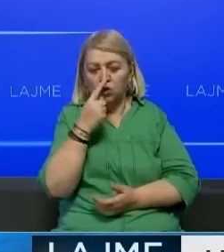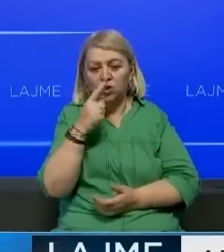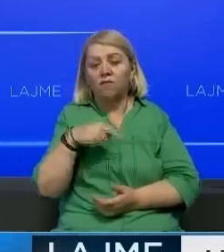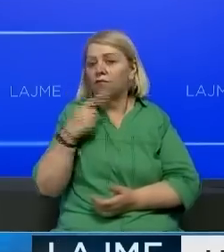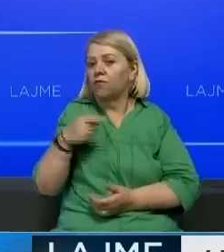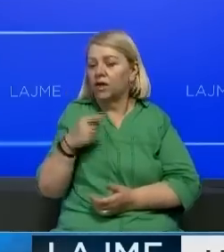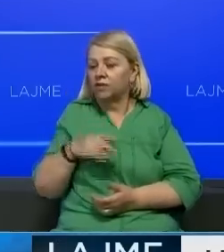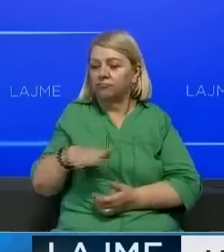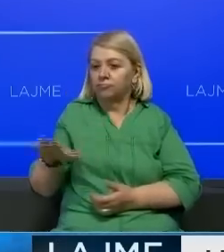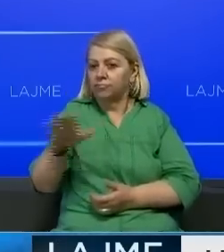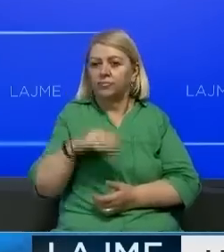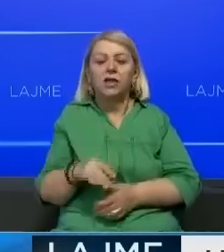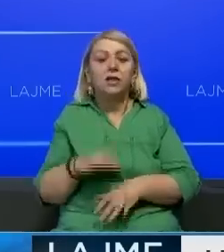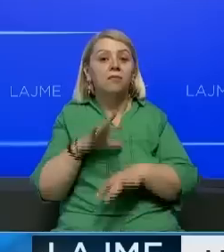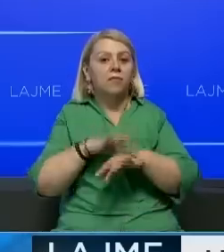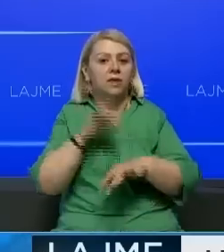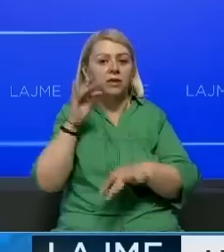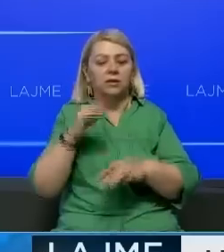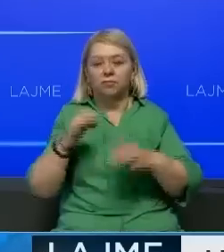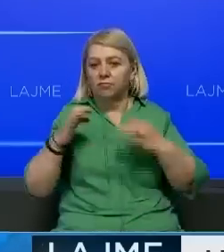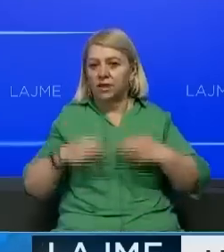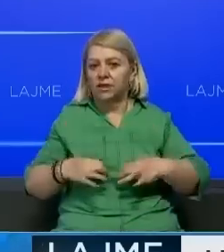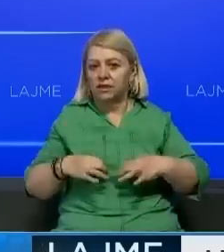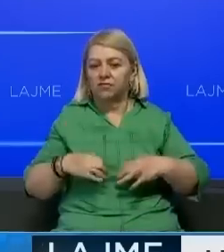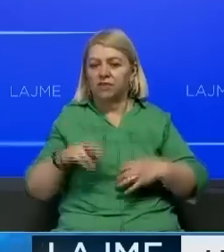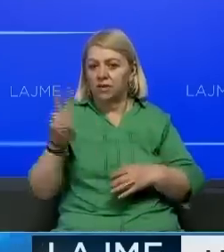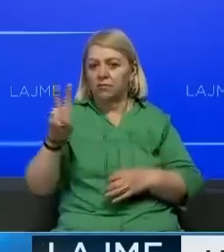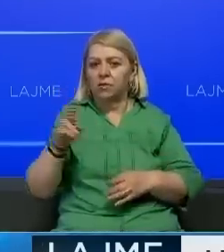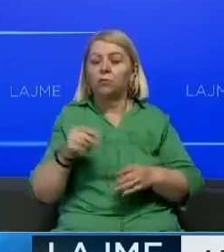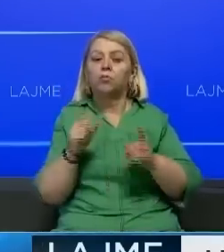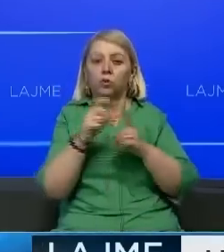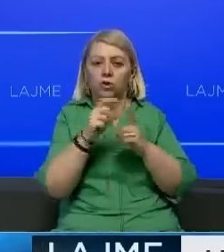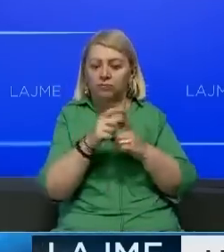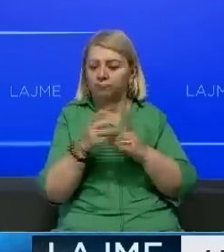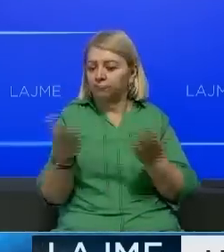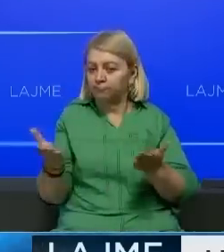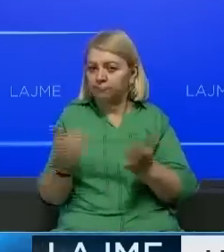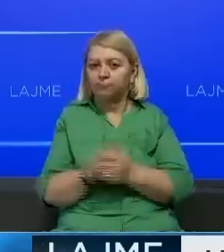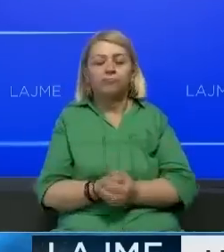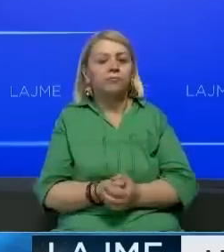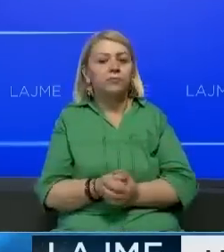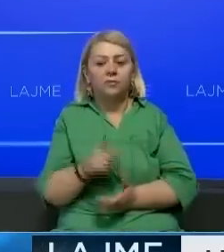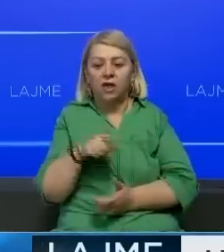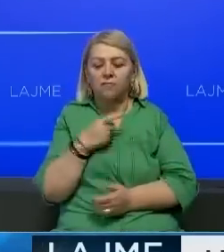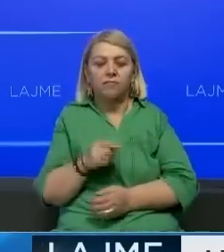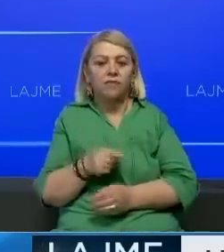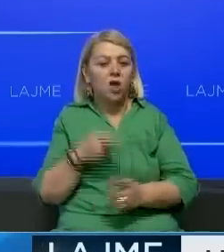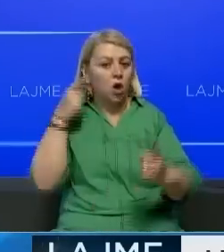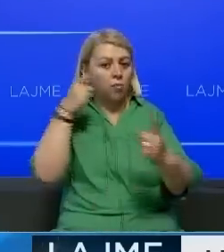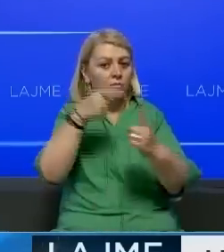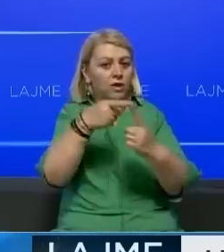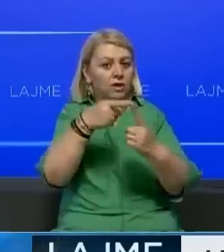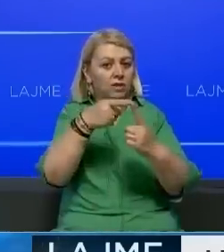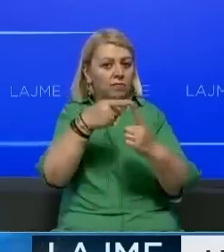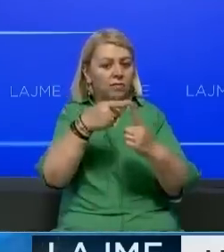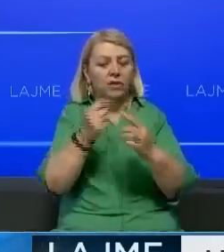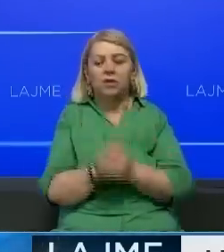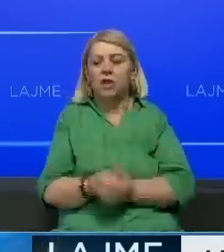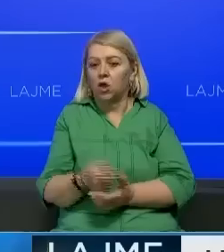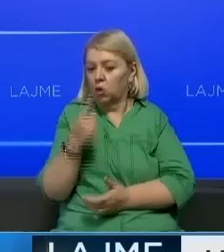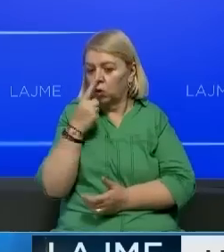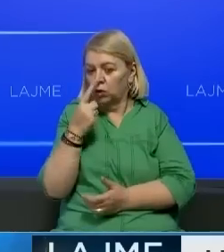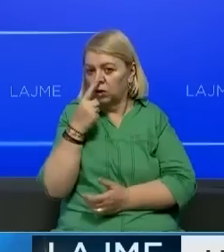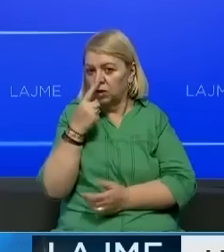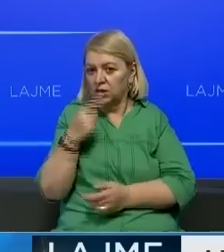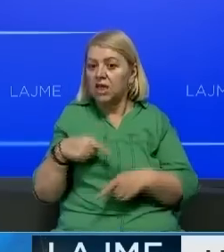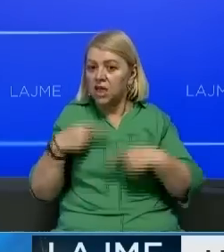Ukrainën lindore, është një prioritet kyç për presidentin Vladimir Putin. Severodonetsk ka qenë objektiv i granatimeve intenzive ruse por